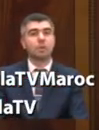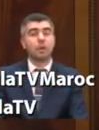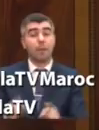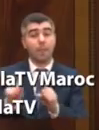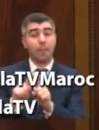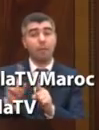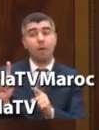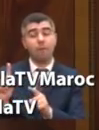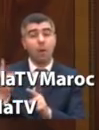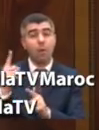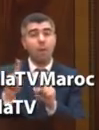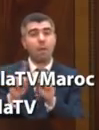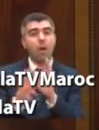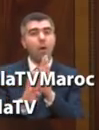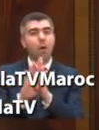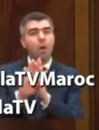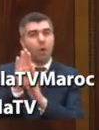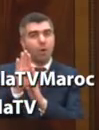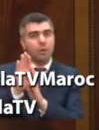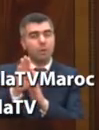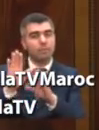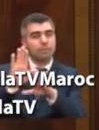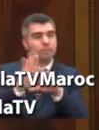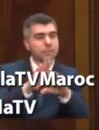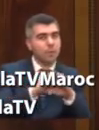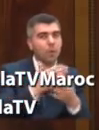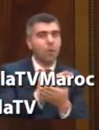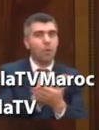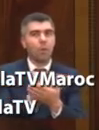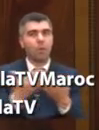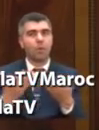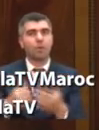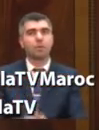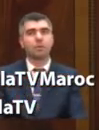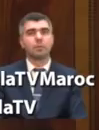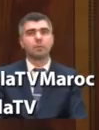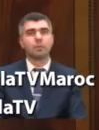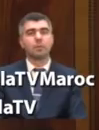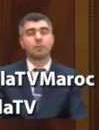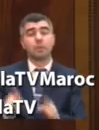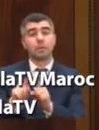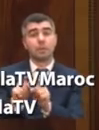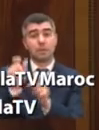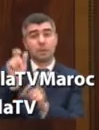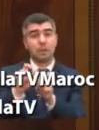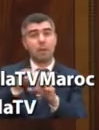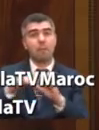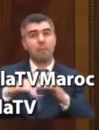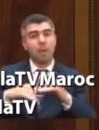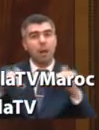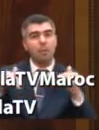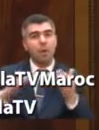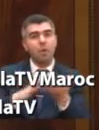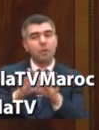ومنتهى مبادئ حقوق الإنسان، فإنها تدعو مختلف مكونات مؤسساتنا التشريعية المقرة إلى اتخاذ